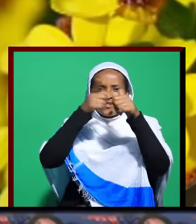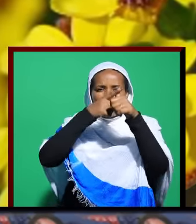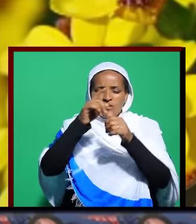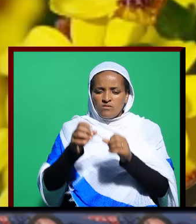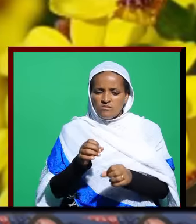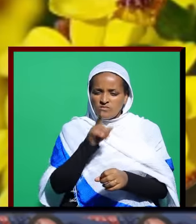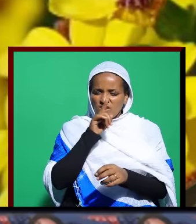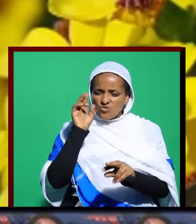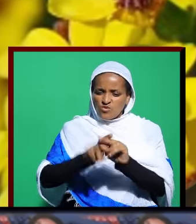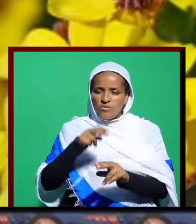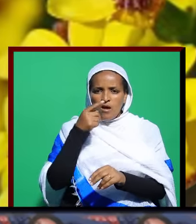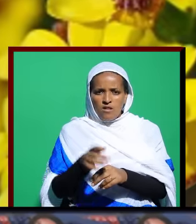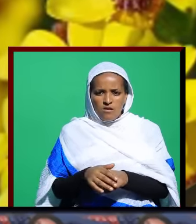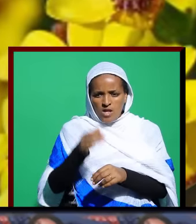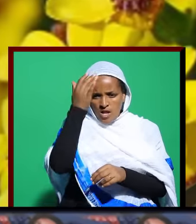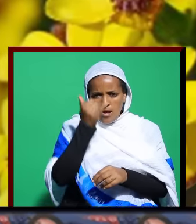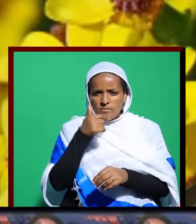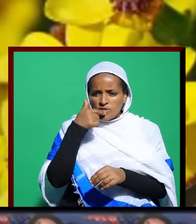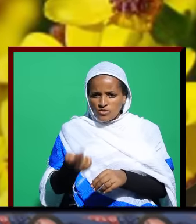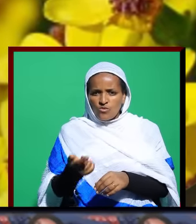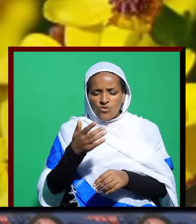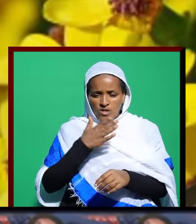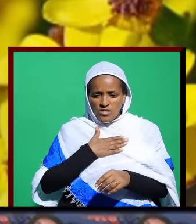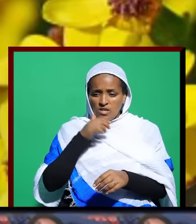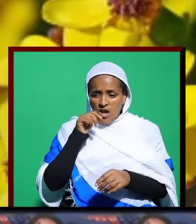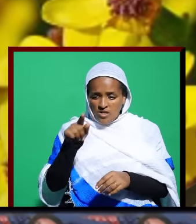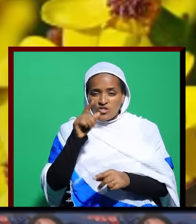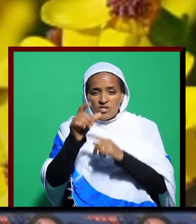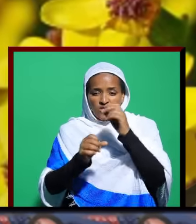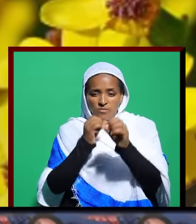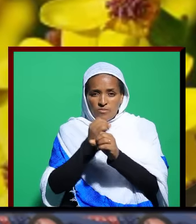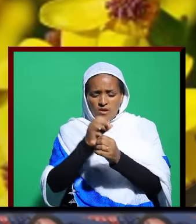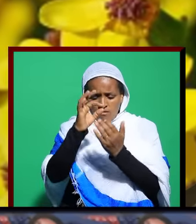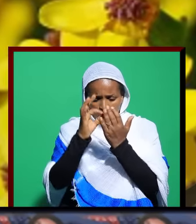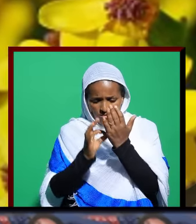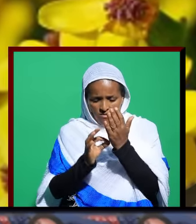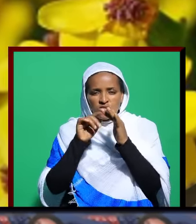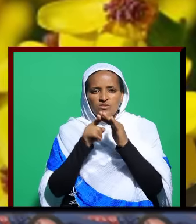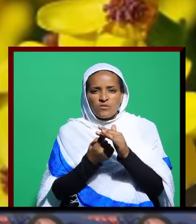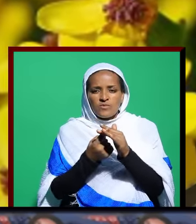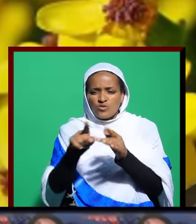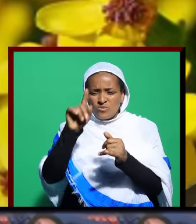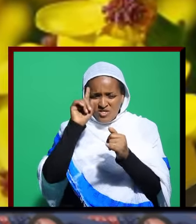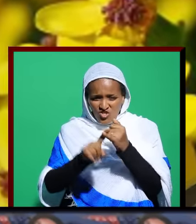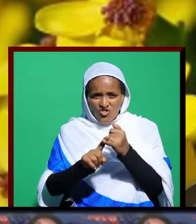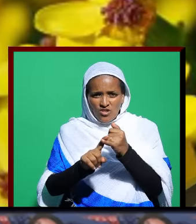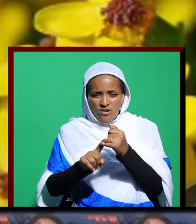ከዛ ታላቅ ወንድሜ አርፈሽ ቁጭ በያለኝ አለች። ለምን ስለው እኔ ያንቺን እድሜ ማስላት